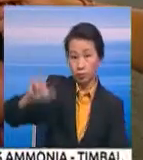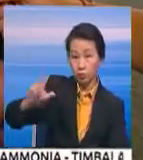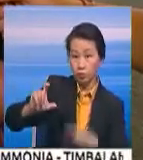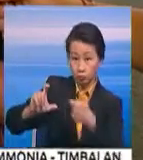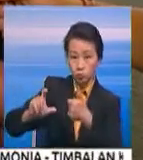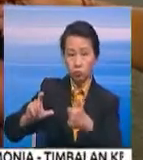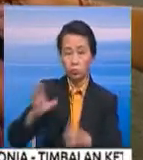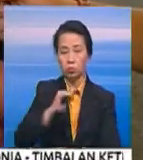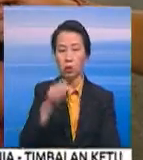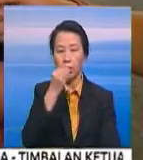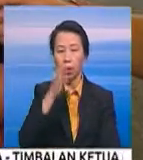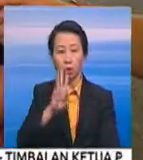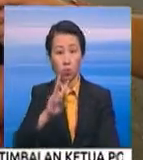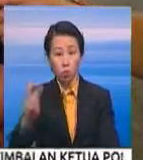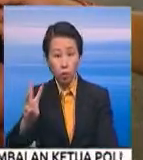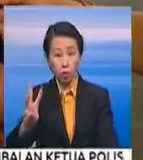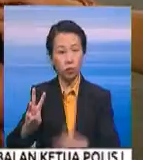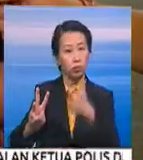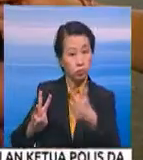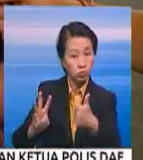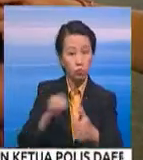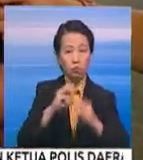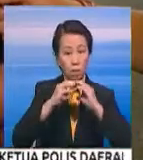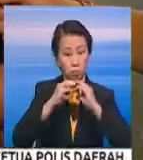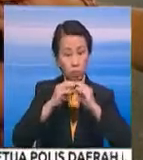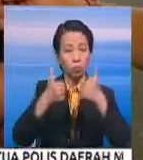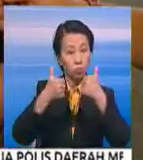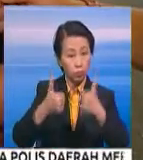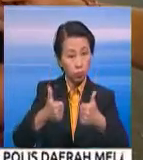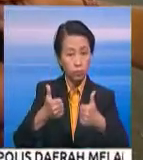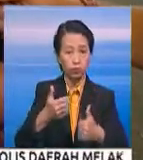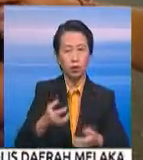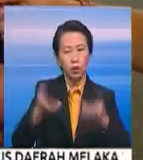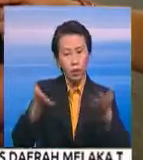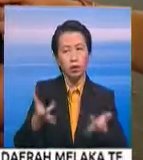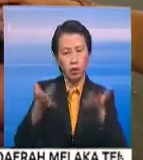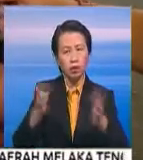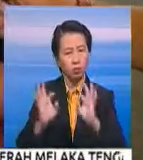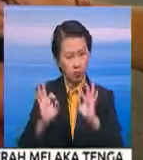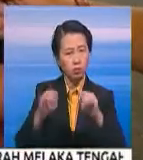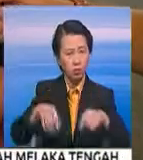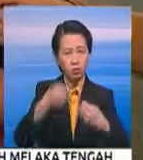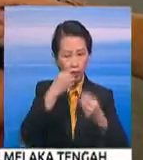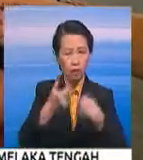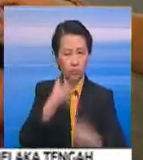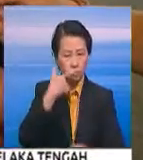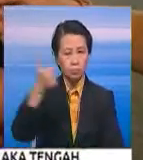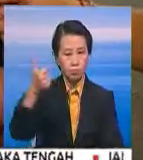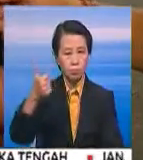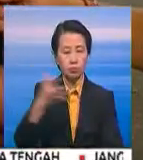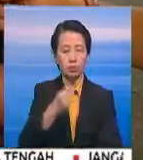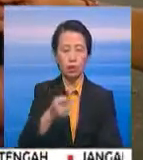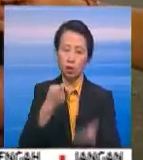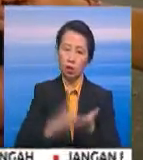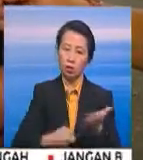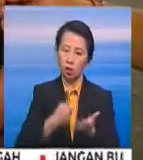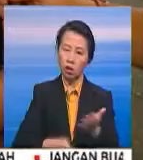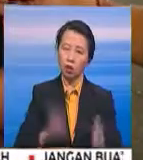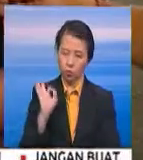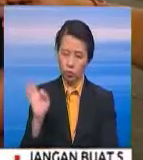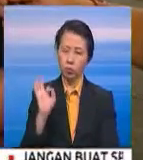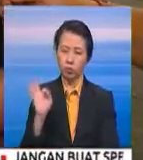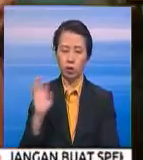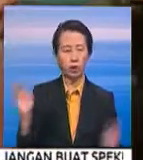pun boleh tahan. Lepas tu burger-burger pun semua kira lah. Yang ringan-ringan pun boleh tahan kat sini. Harga setakat ni bagi saya okey je,